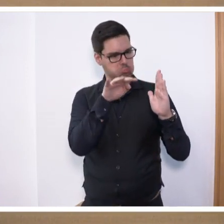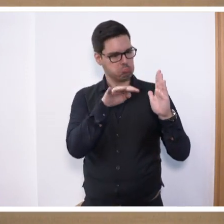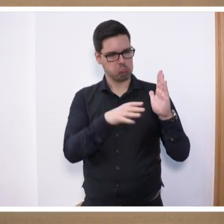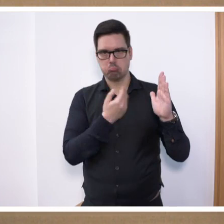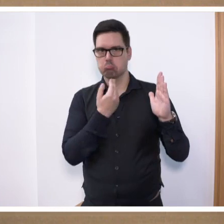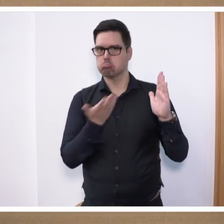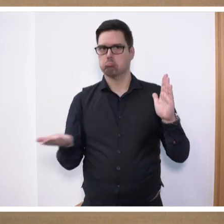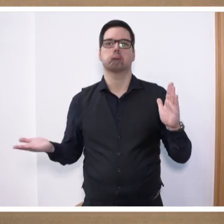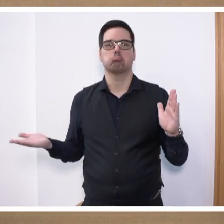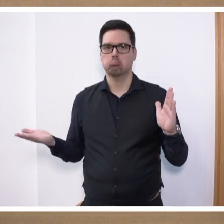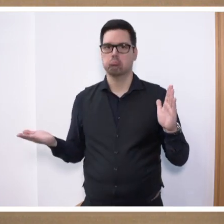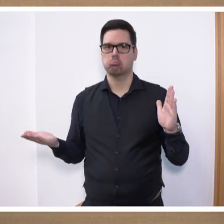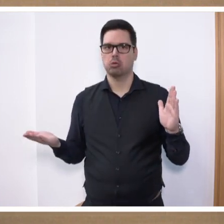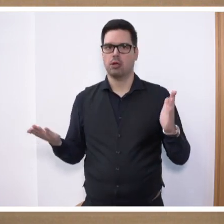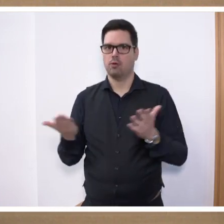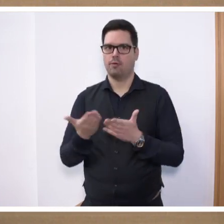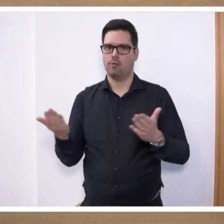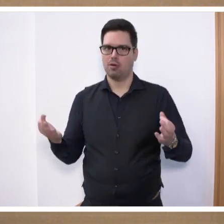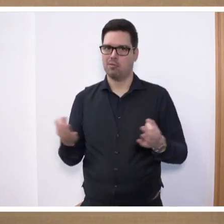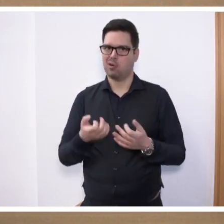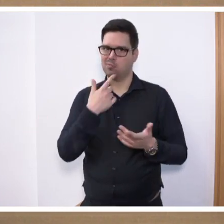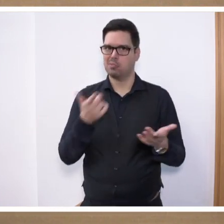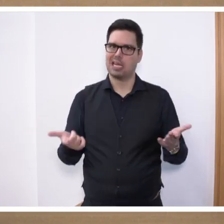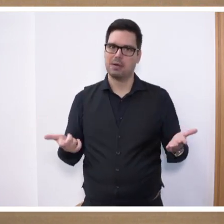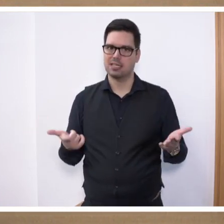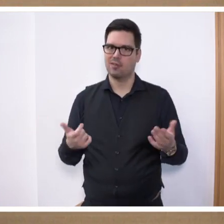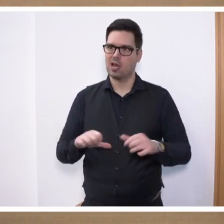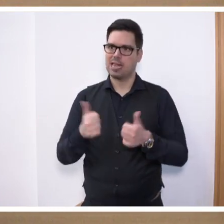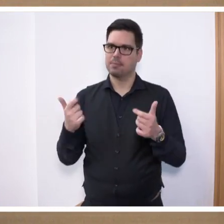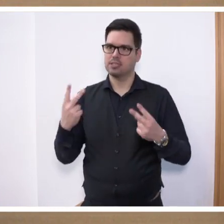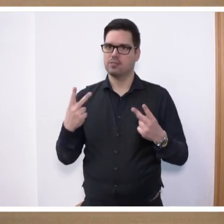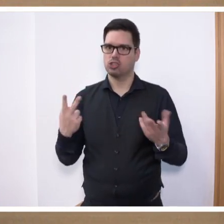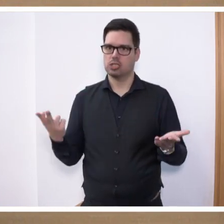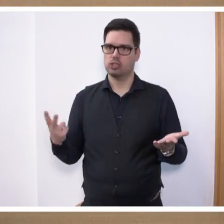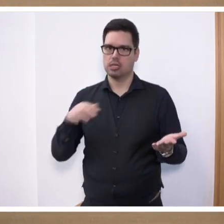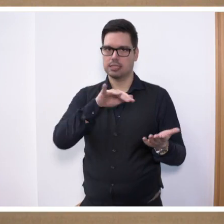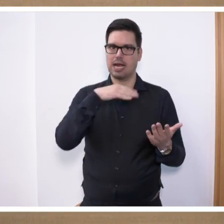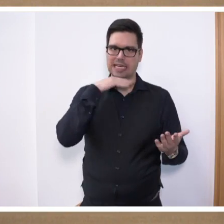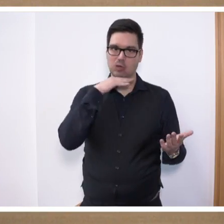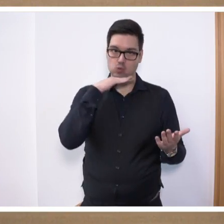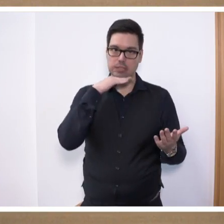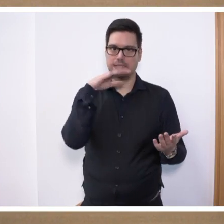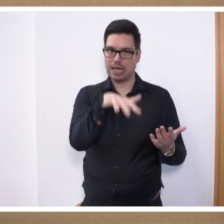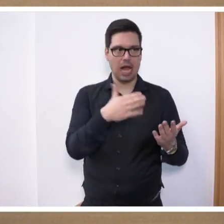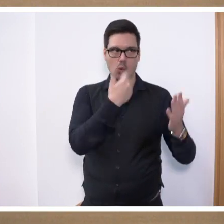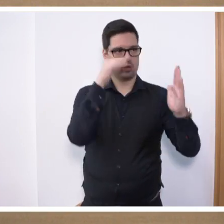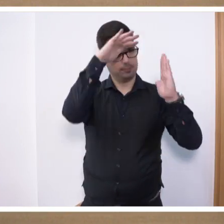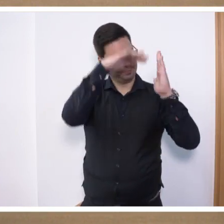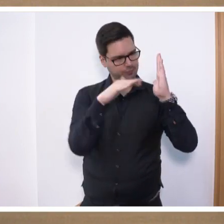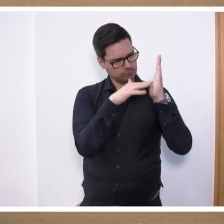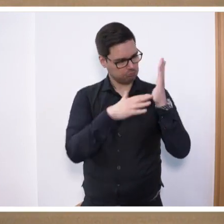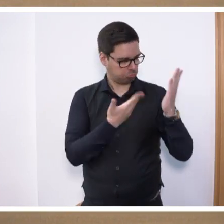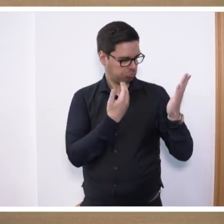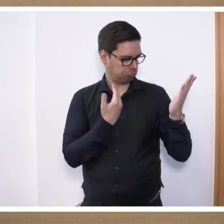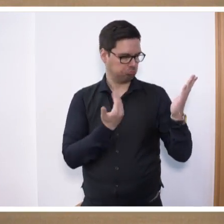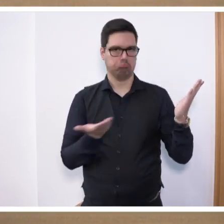dafür gesorgt, dass Arznei, die lebenswichtig ist, bei uns in jedem Falle vorrätig ist, wenn sie gebraucht wird. So, vielleicht